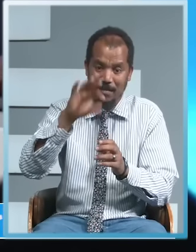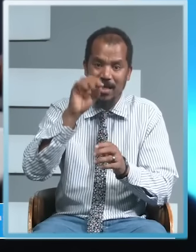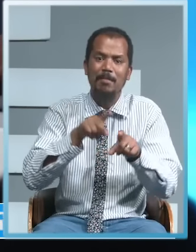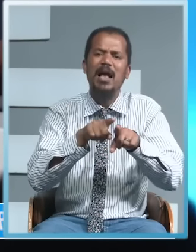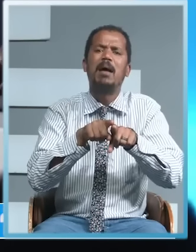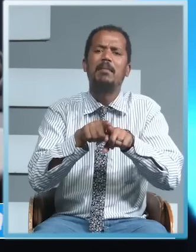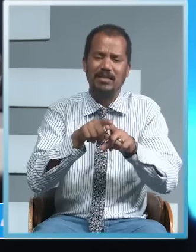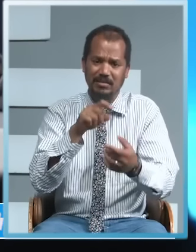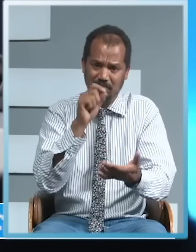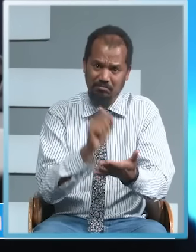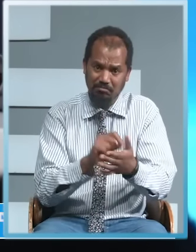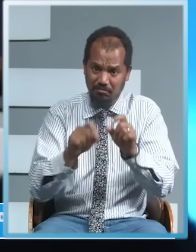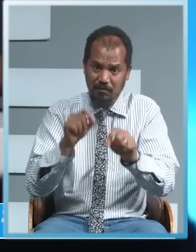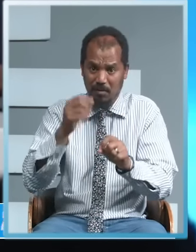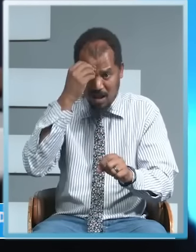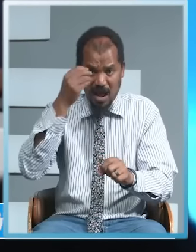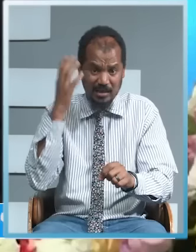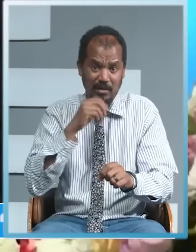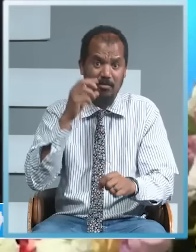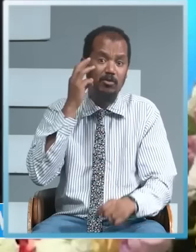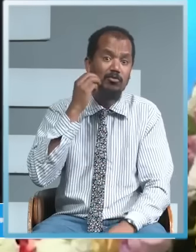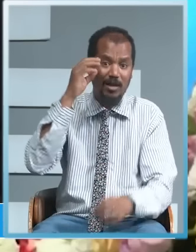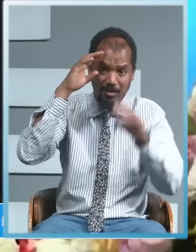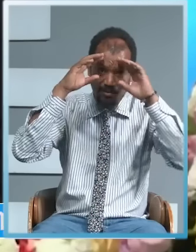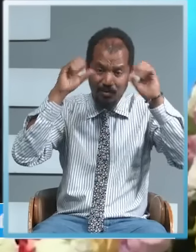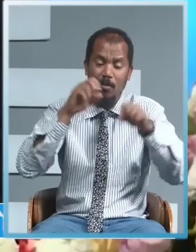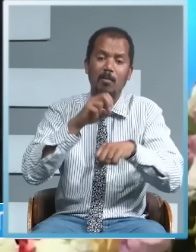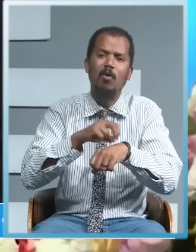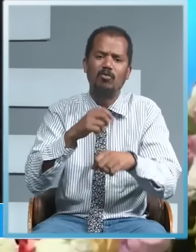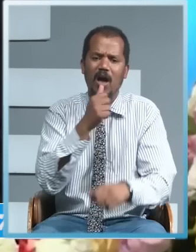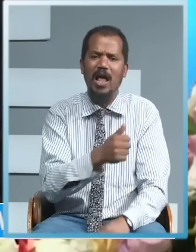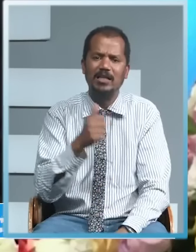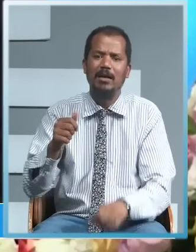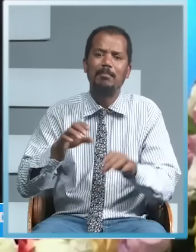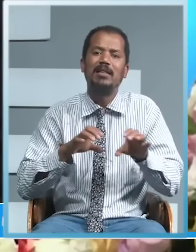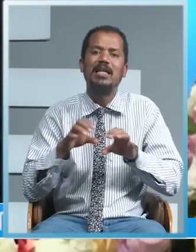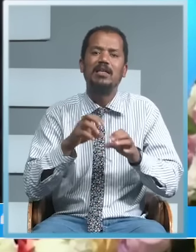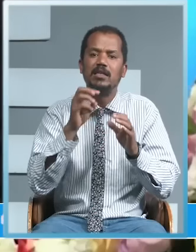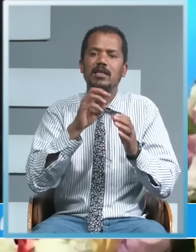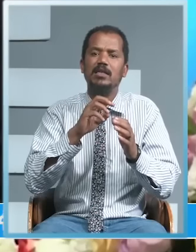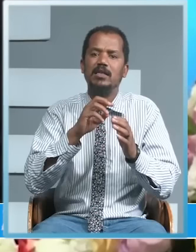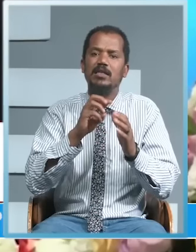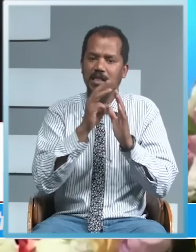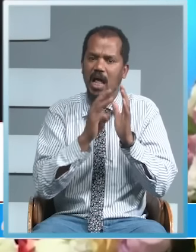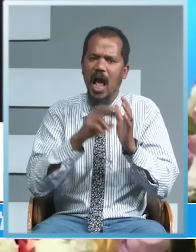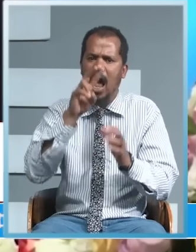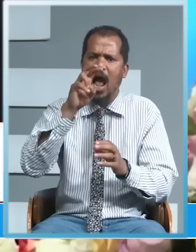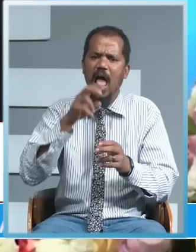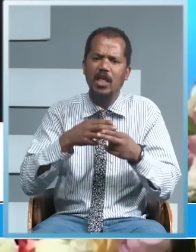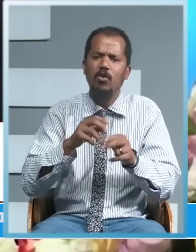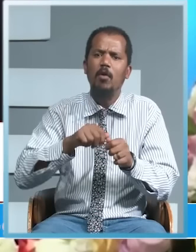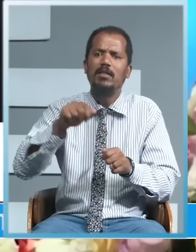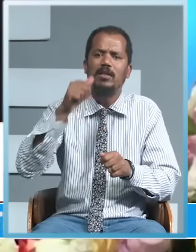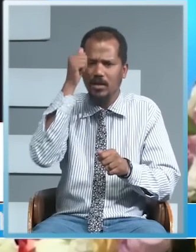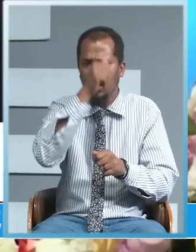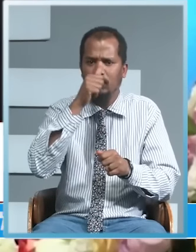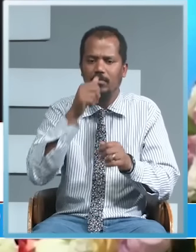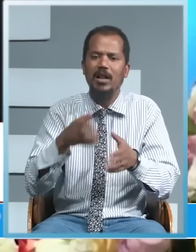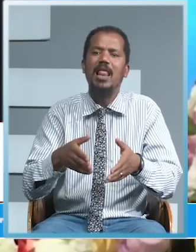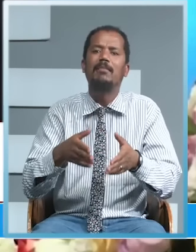ሰነድ መፈራረሙ አይዘነጋም። የሶማሊላንድ ፕሬዝዳንት በወቅቱ አዲስ አበባ በተካሄደው ስነ ስርዓት 20 ኪሎ ሜትር የባህር ጠረፍ